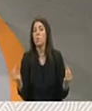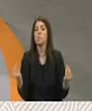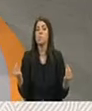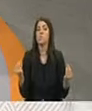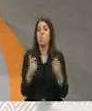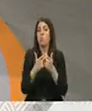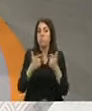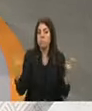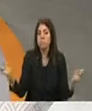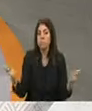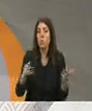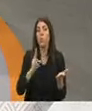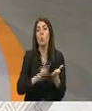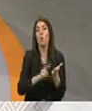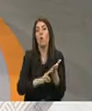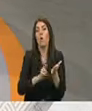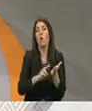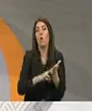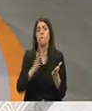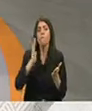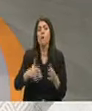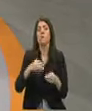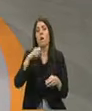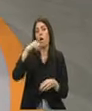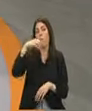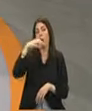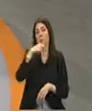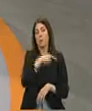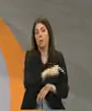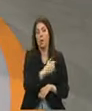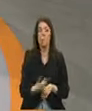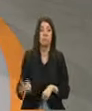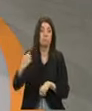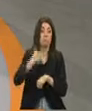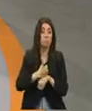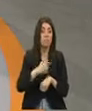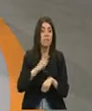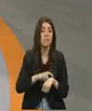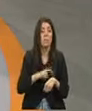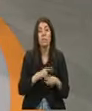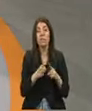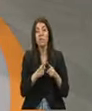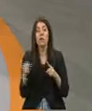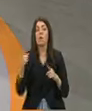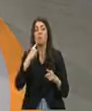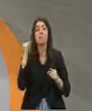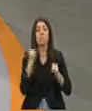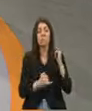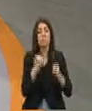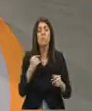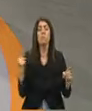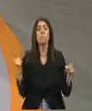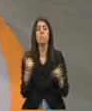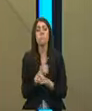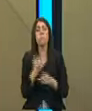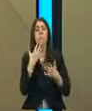geniş bir üye sahibi olan bir AK Parti'nin bu iktidar zamanında gelen tepkileri, talepleri